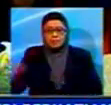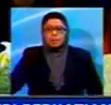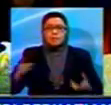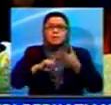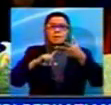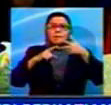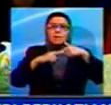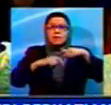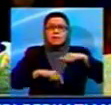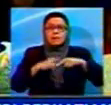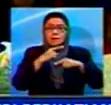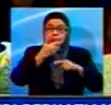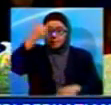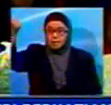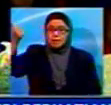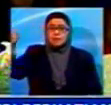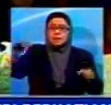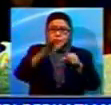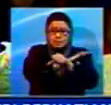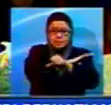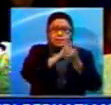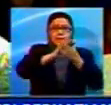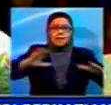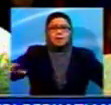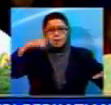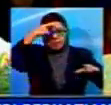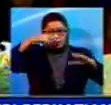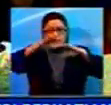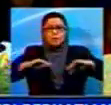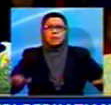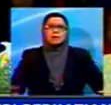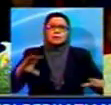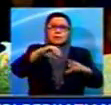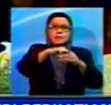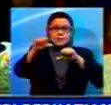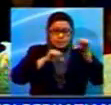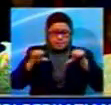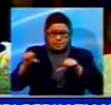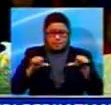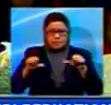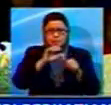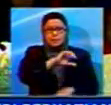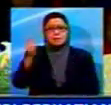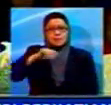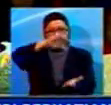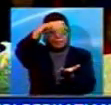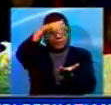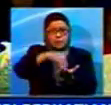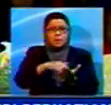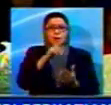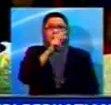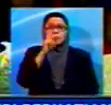dan selamat disediakan untuk murid-murid menjalani aktiviti selain pusat kokurikulum Negeri Selangor